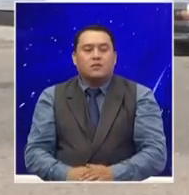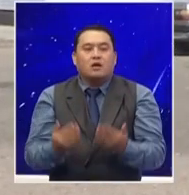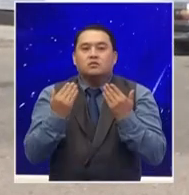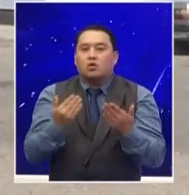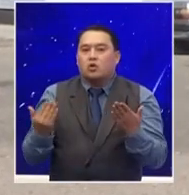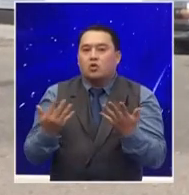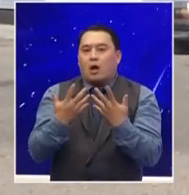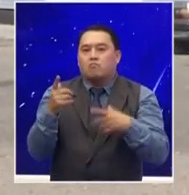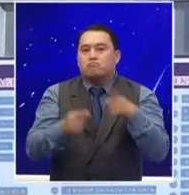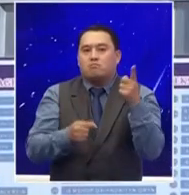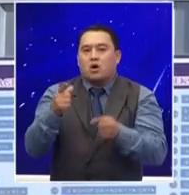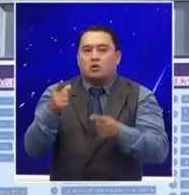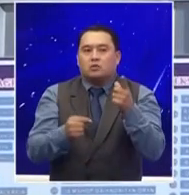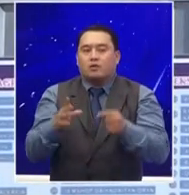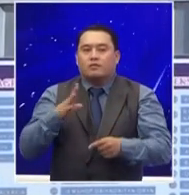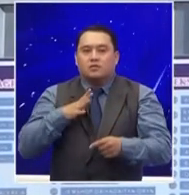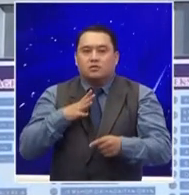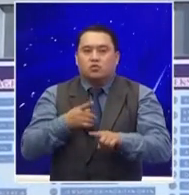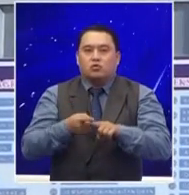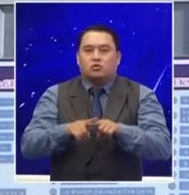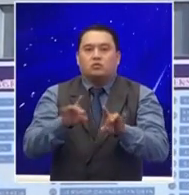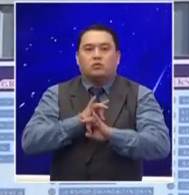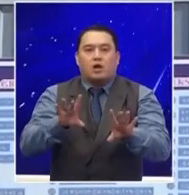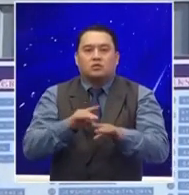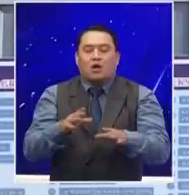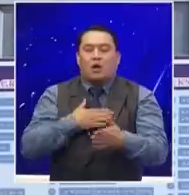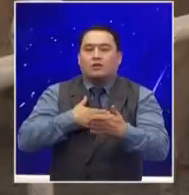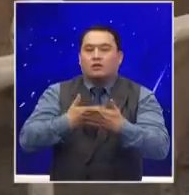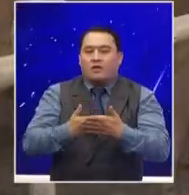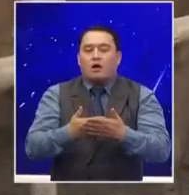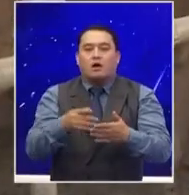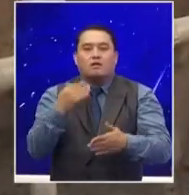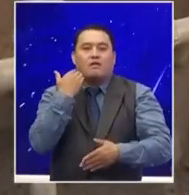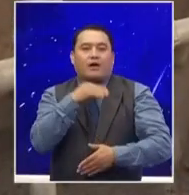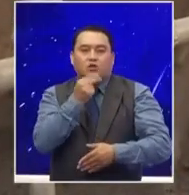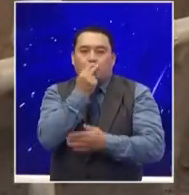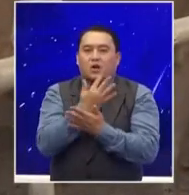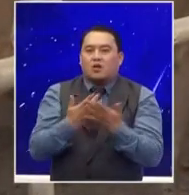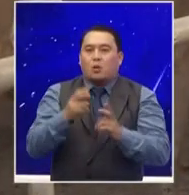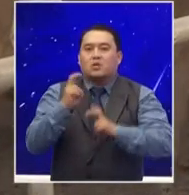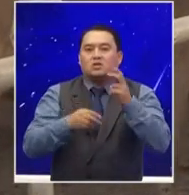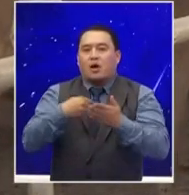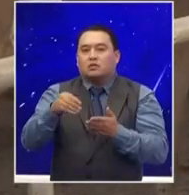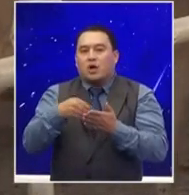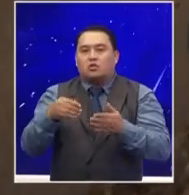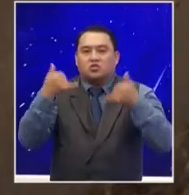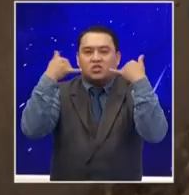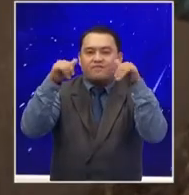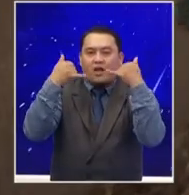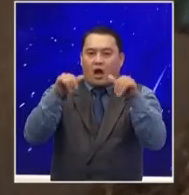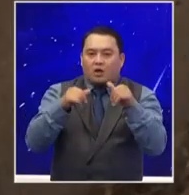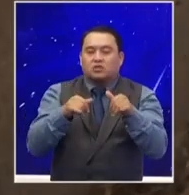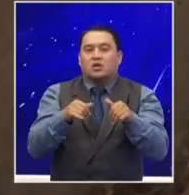Сейчас на молочной ферме 150 дойных коров. В целях получения максимального количества и качества продукции предприятием закуплены коровы шведской